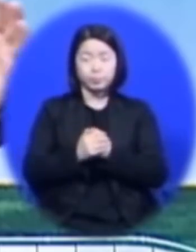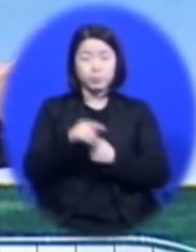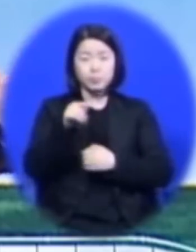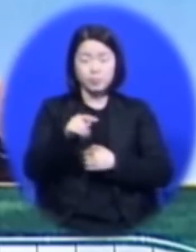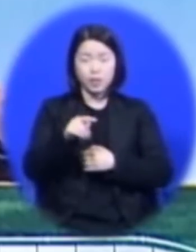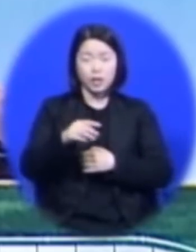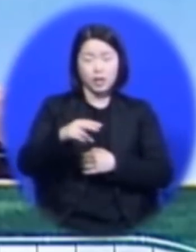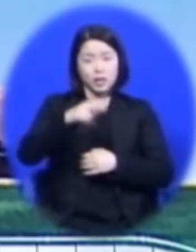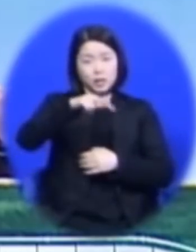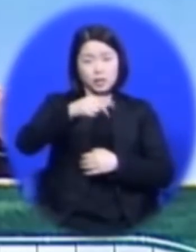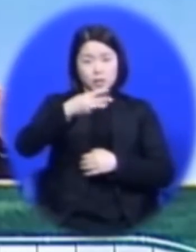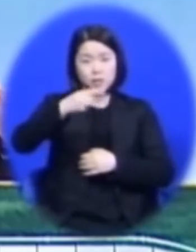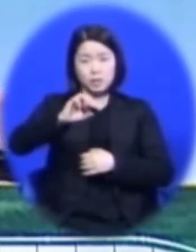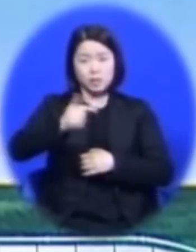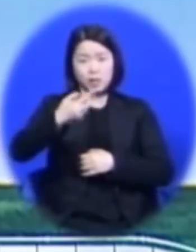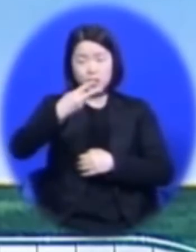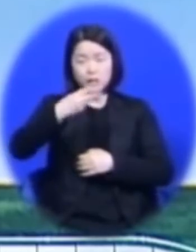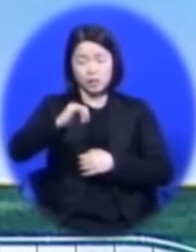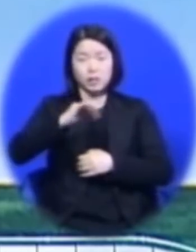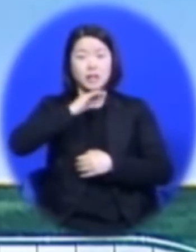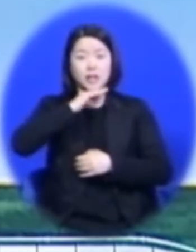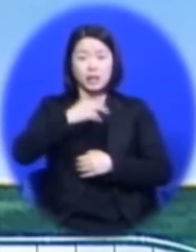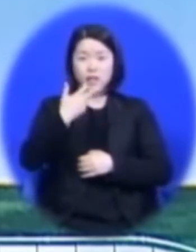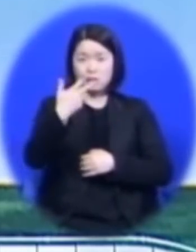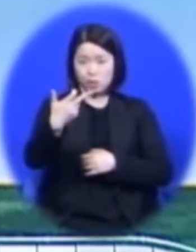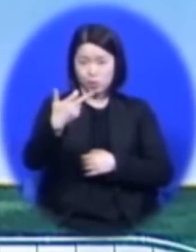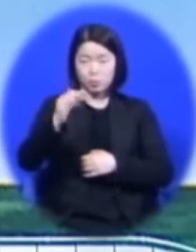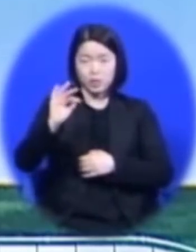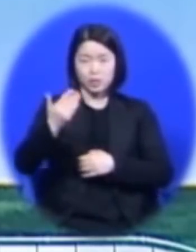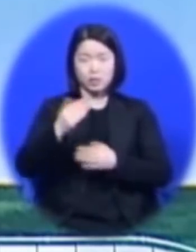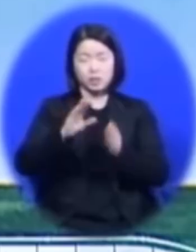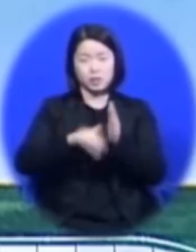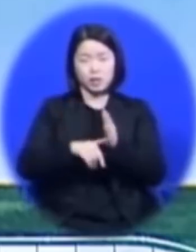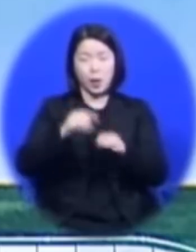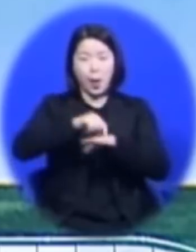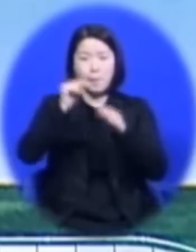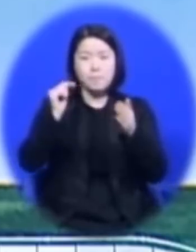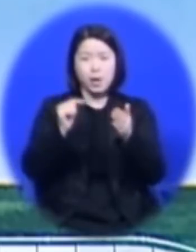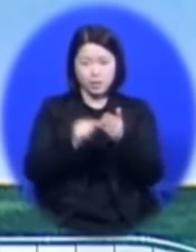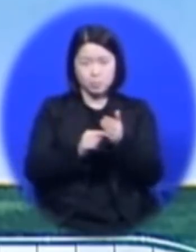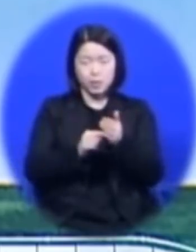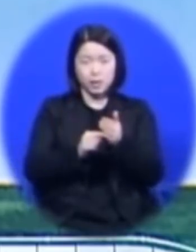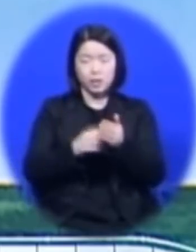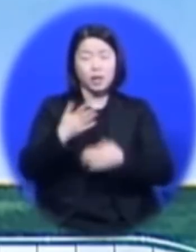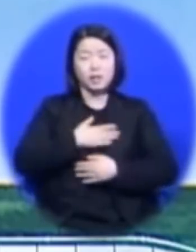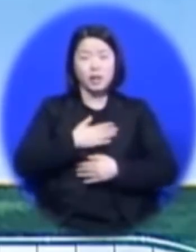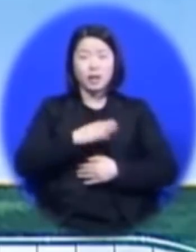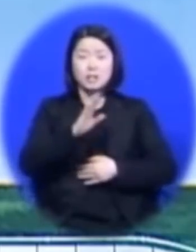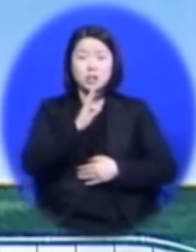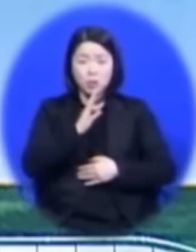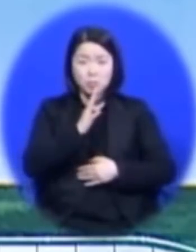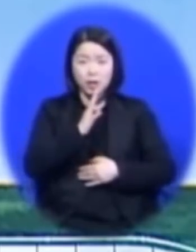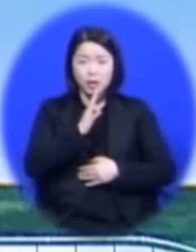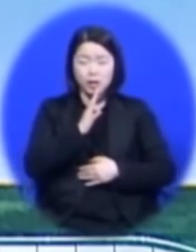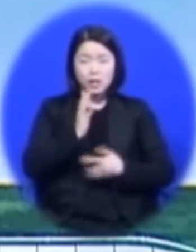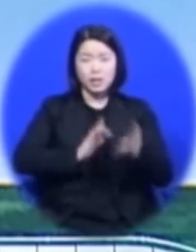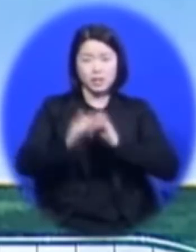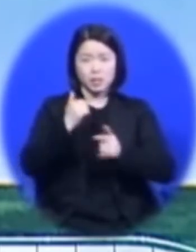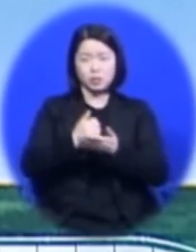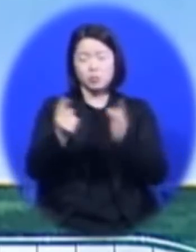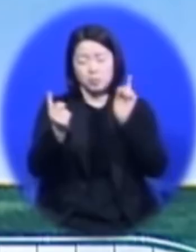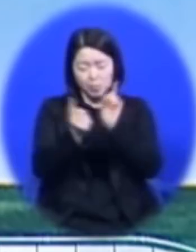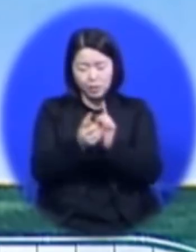2 스탠 리 존스가 17살 인조 마음에 내가 정말 예수님을